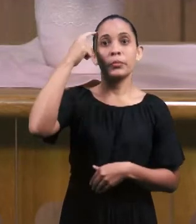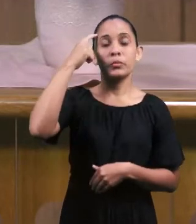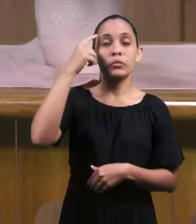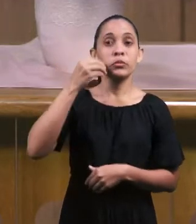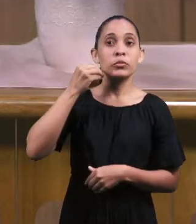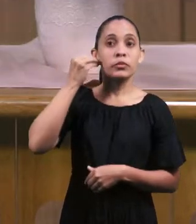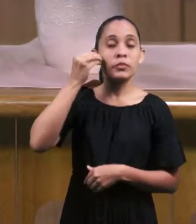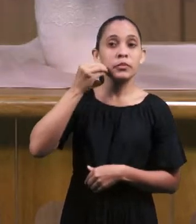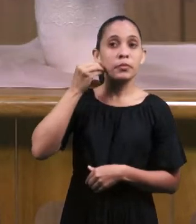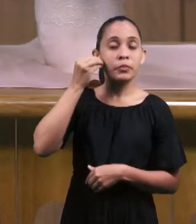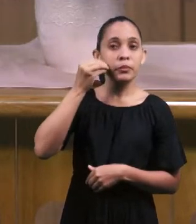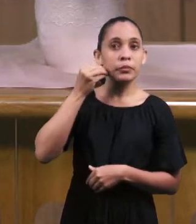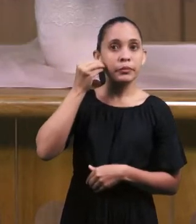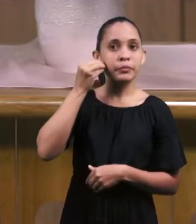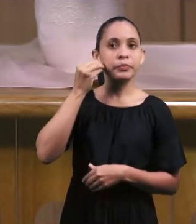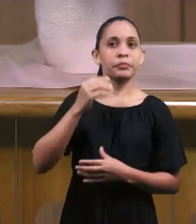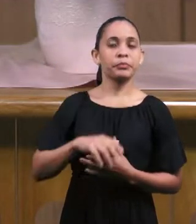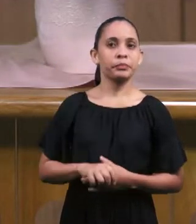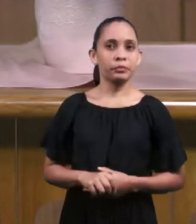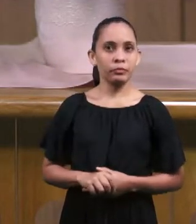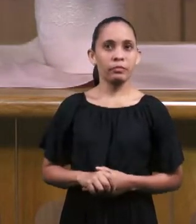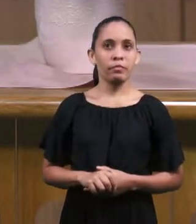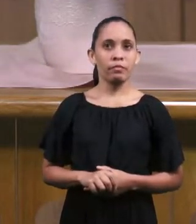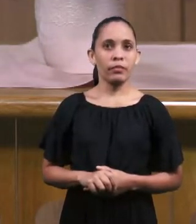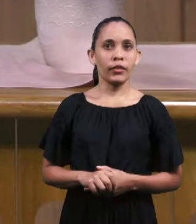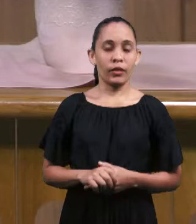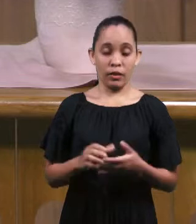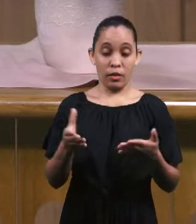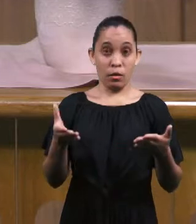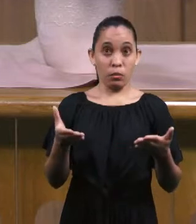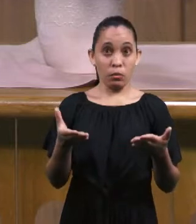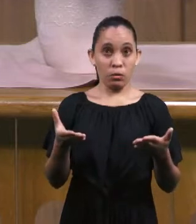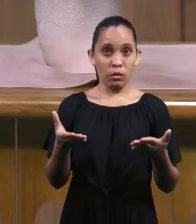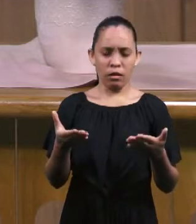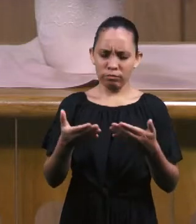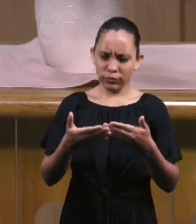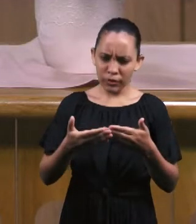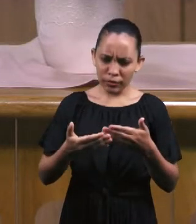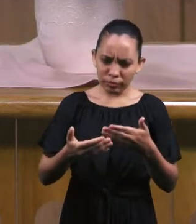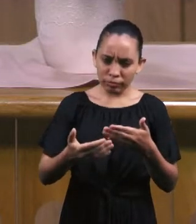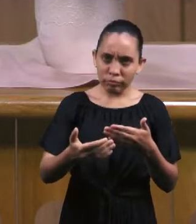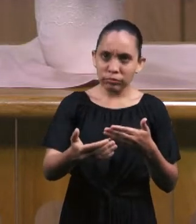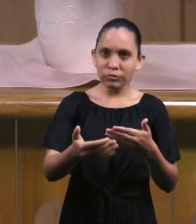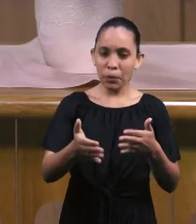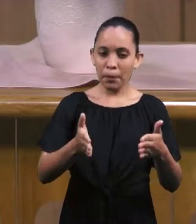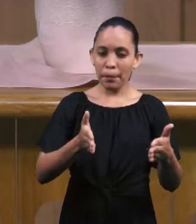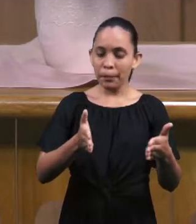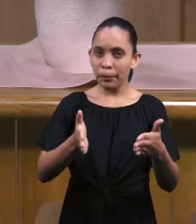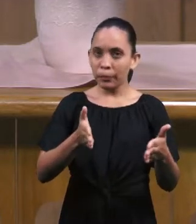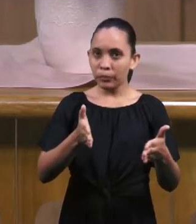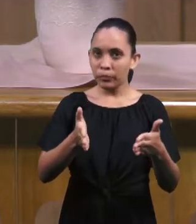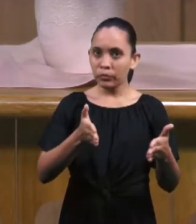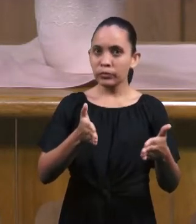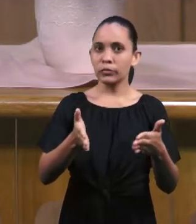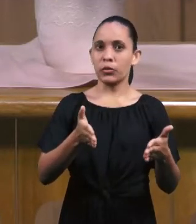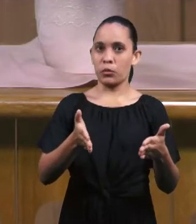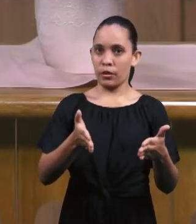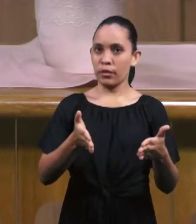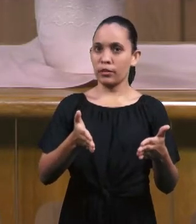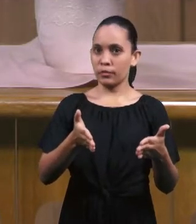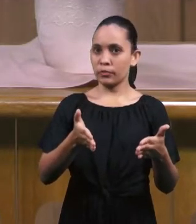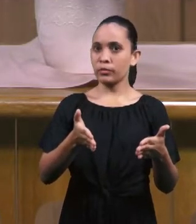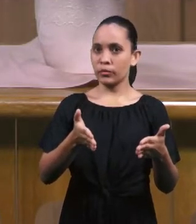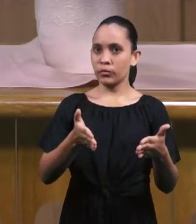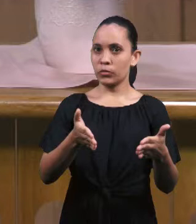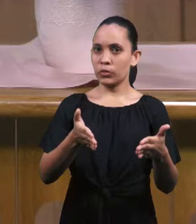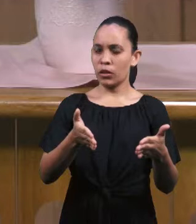dans des expériences. Elle va vers ce qu'on appelle, en plus d'une réaction qu'elle a